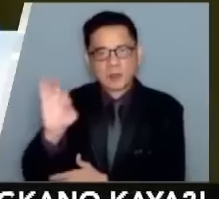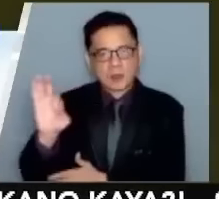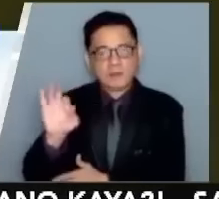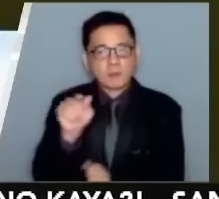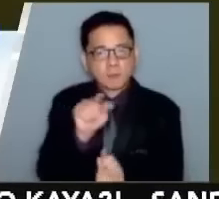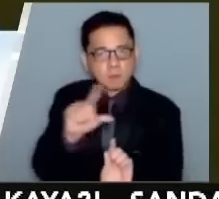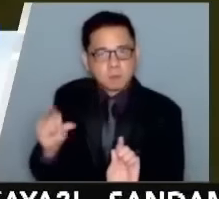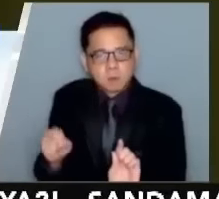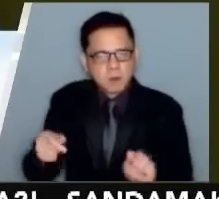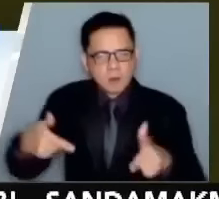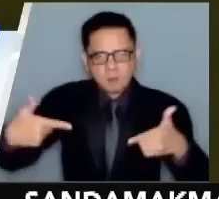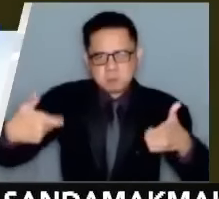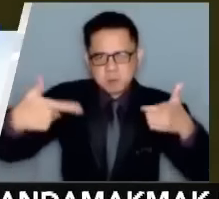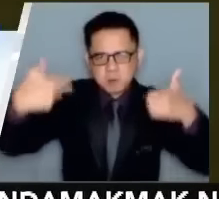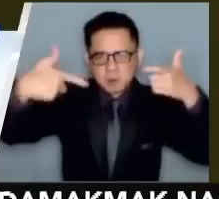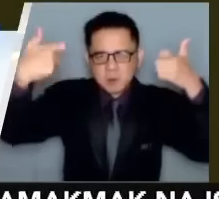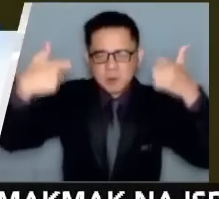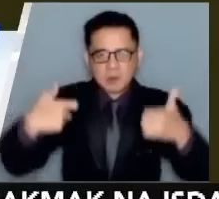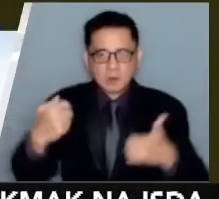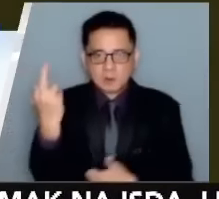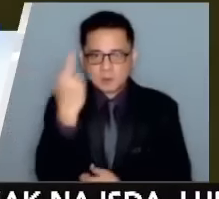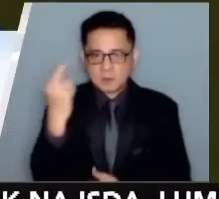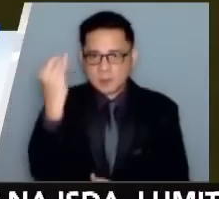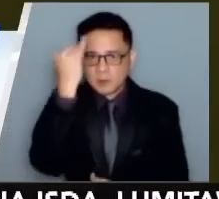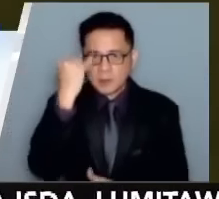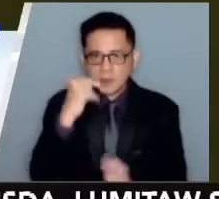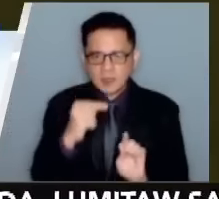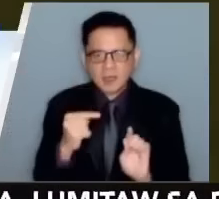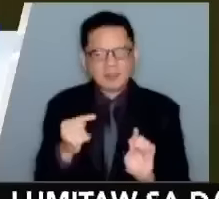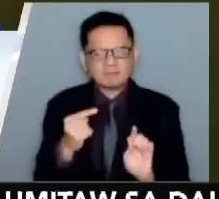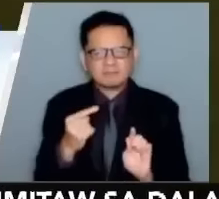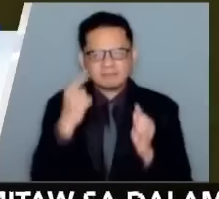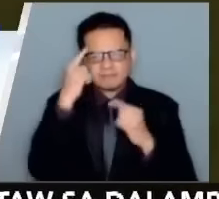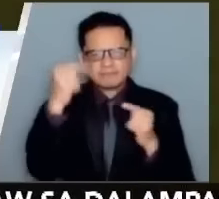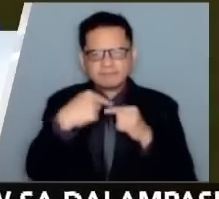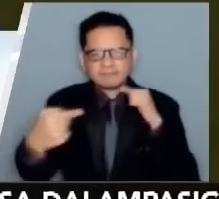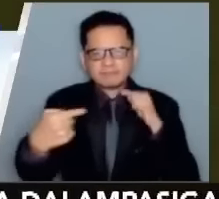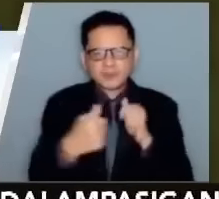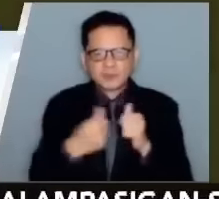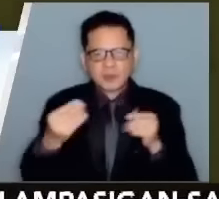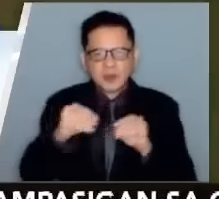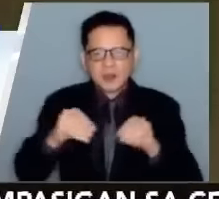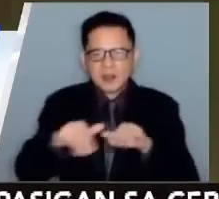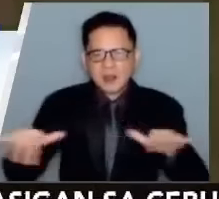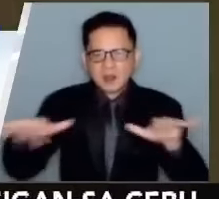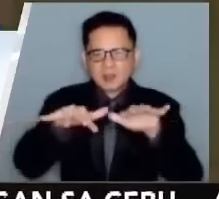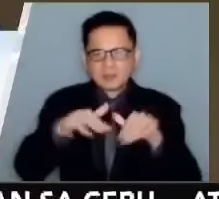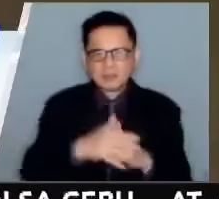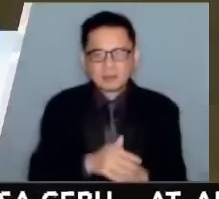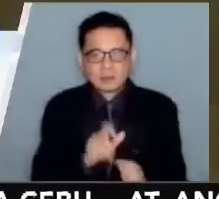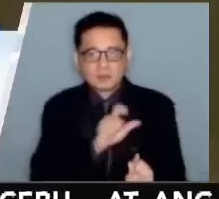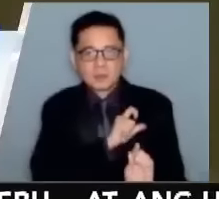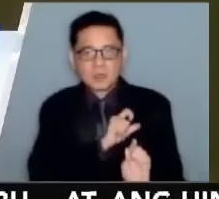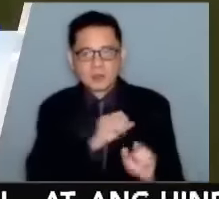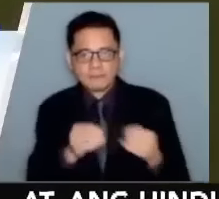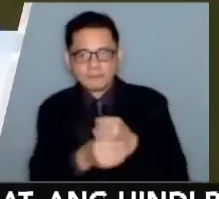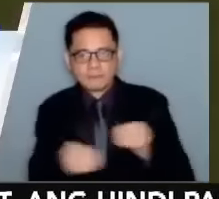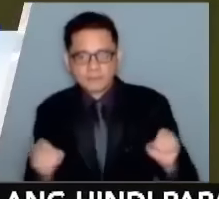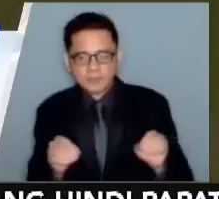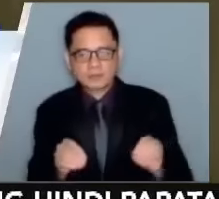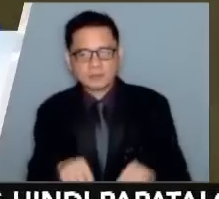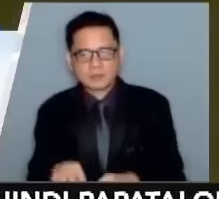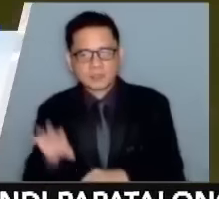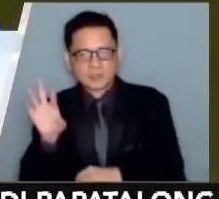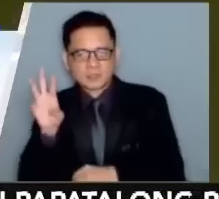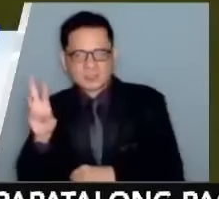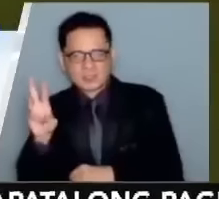ang ugat umano ng gulo alitan sa lupa ayon sa opisyal ng magindanao del Sur police provincial office at sixth infantry division ng